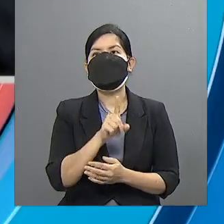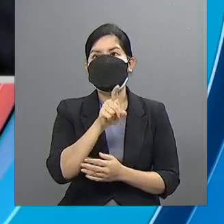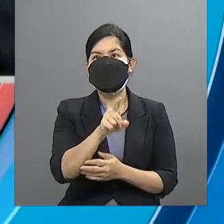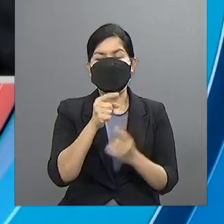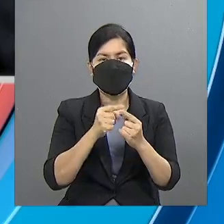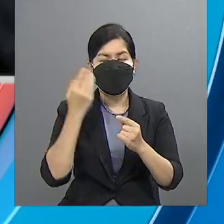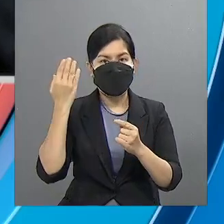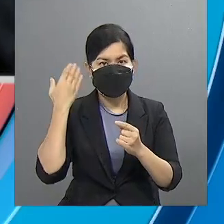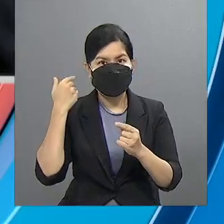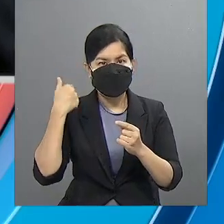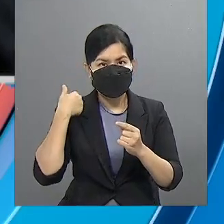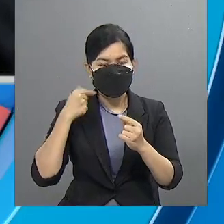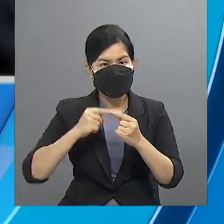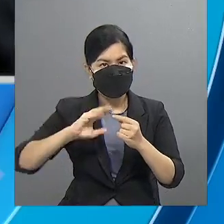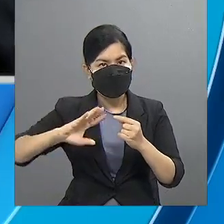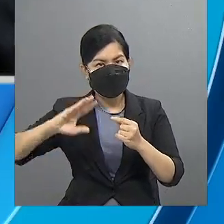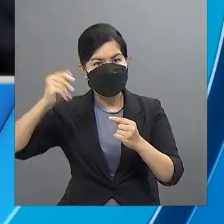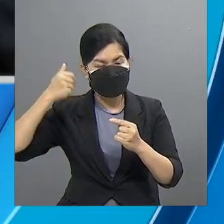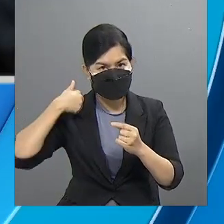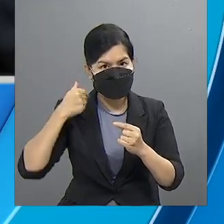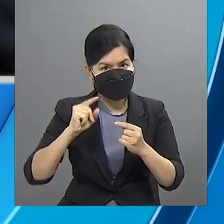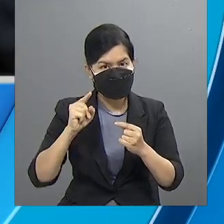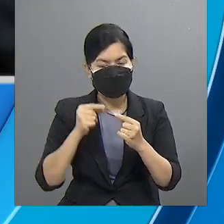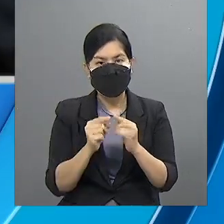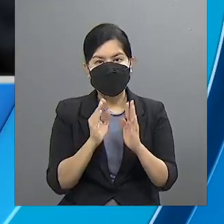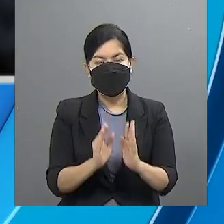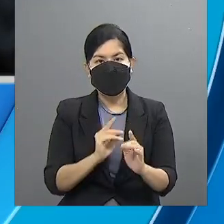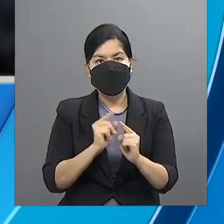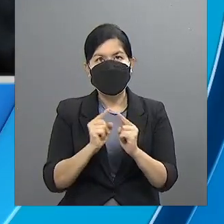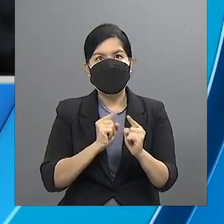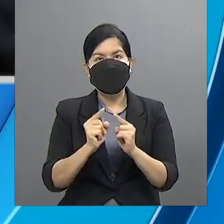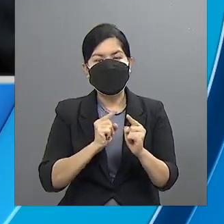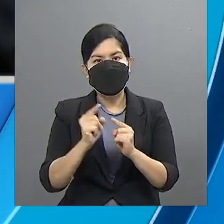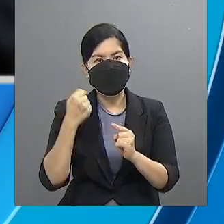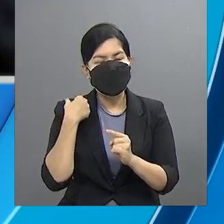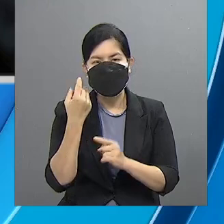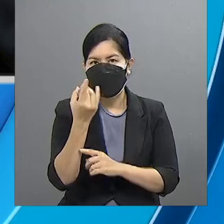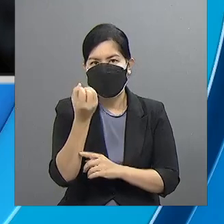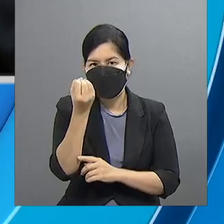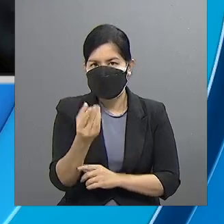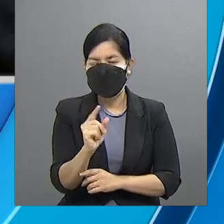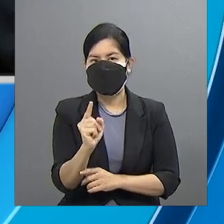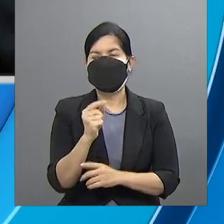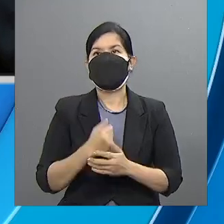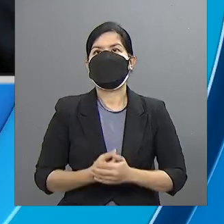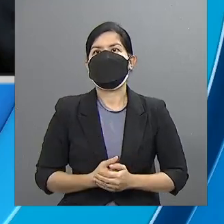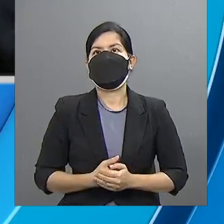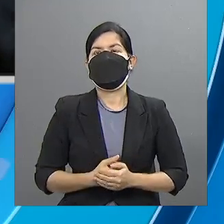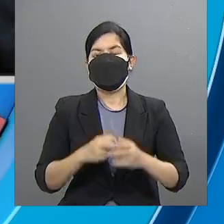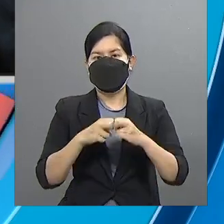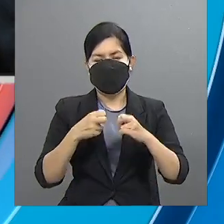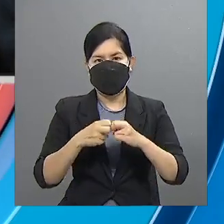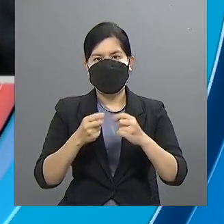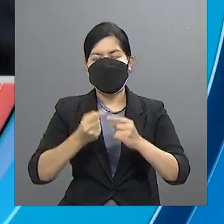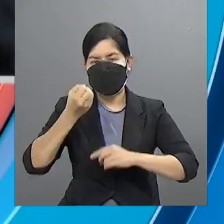ไรที่คนมาพูดคุยในพื้นที่ของเว็บไซต์mumong.com มากที่สุดคะ ปัญหามากที่สุดเลยนะครับเรื่องแรกเล